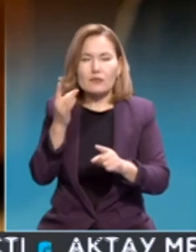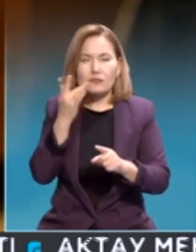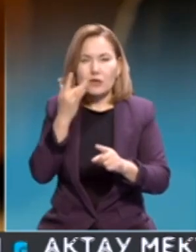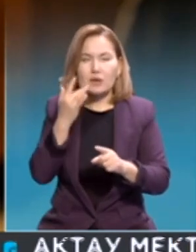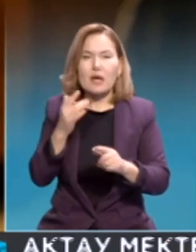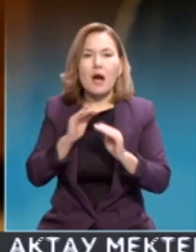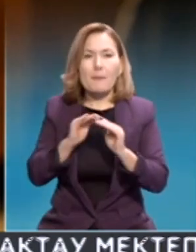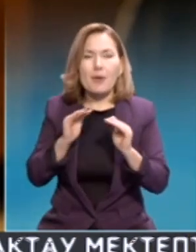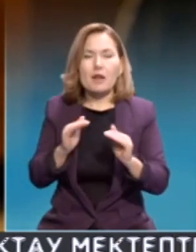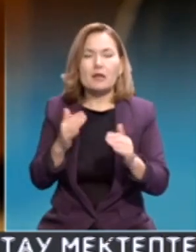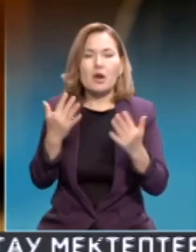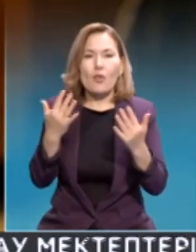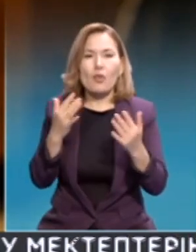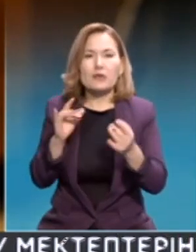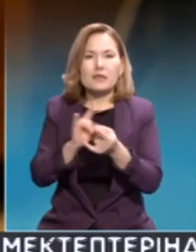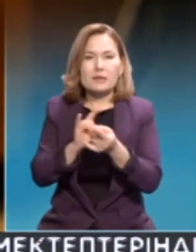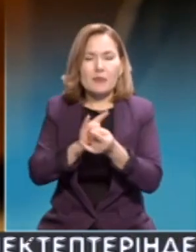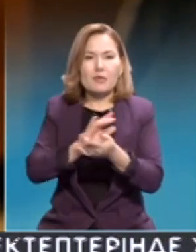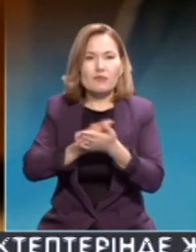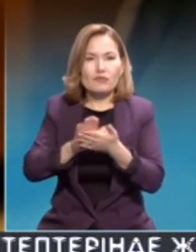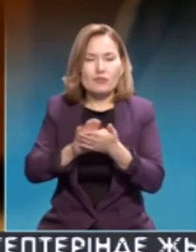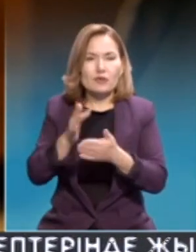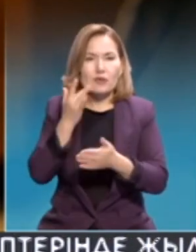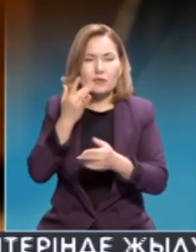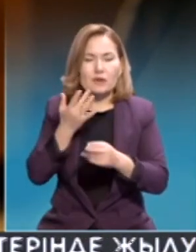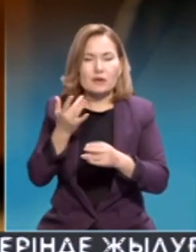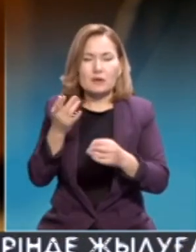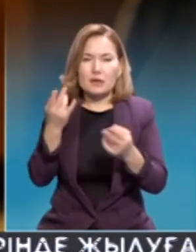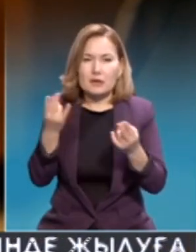керек. Инфекция жұқтырып алған жағдайда аяға ора